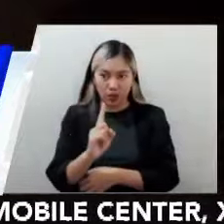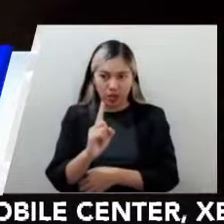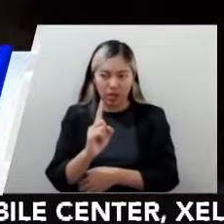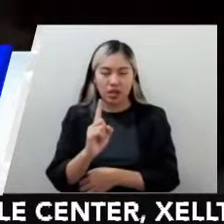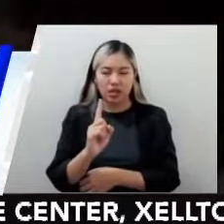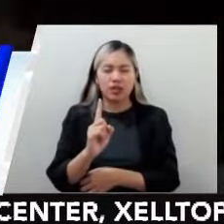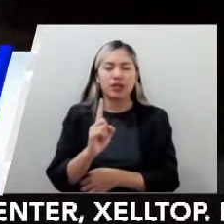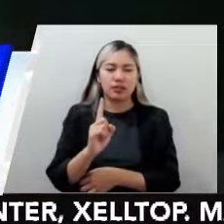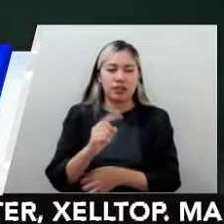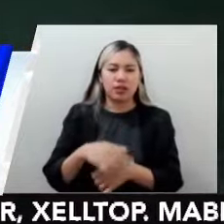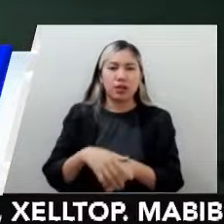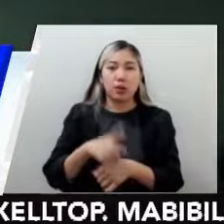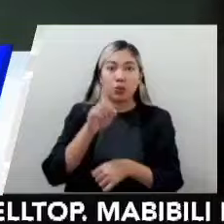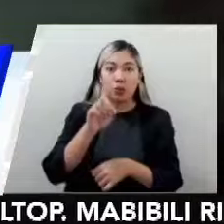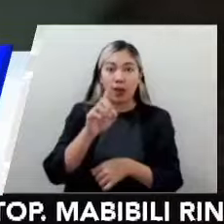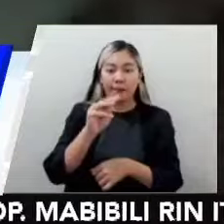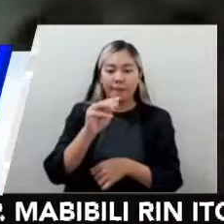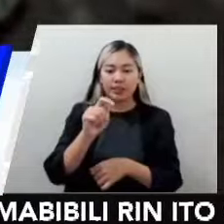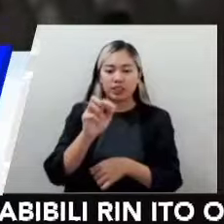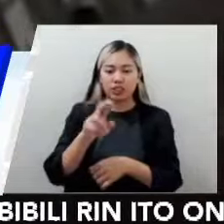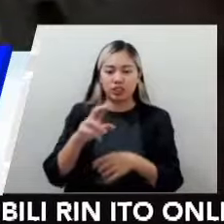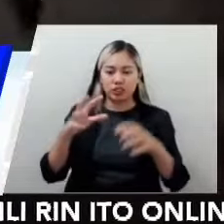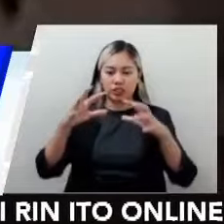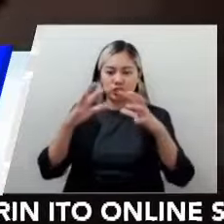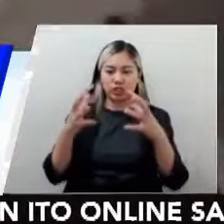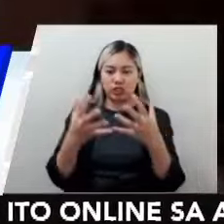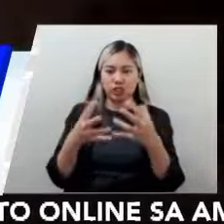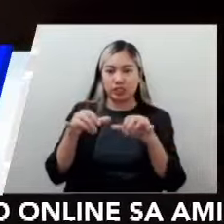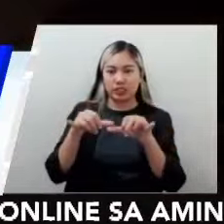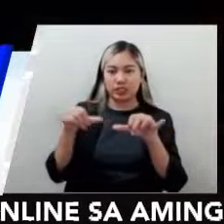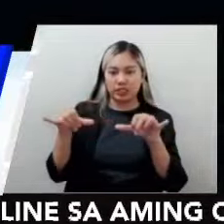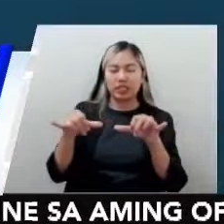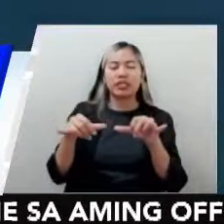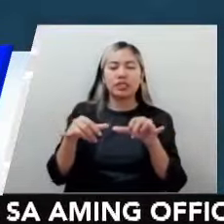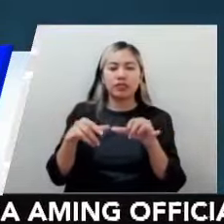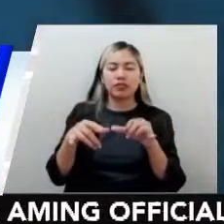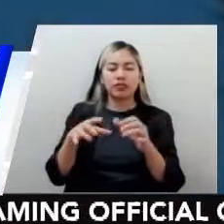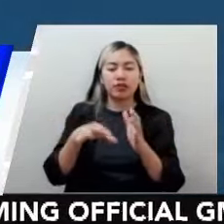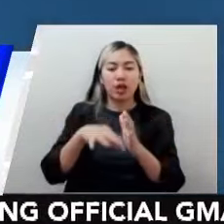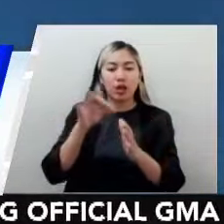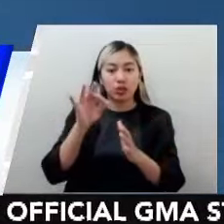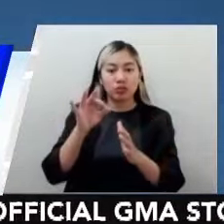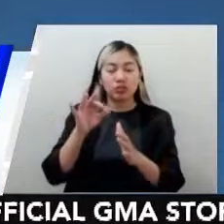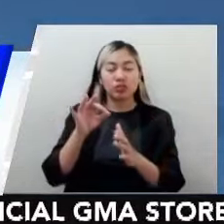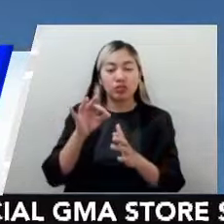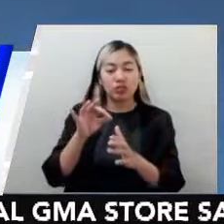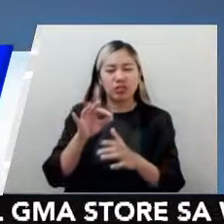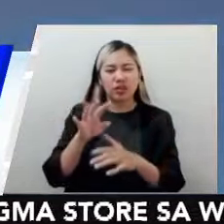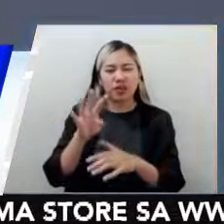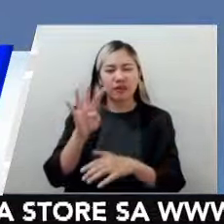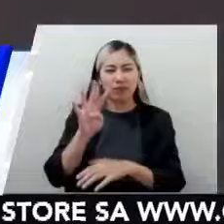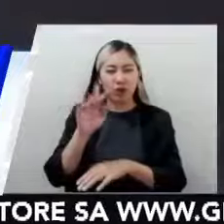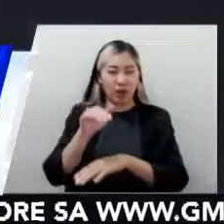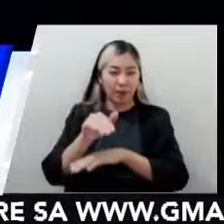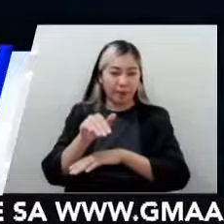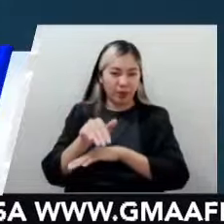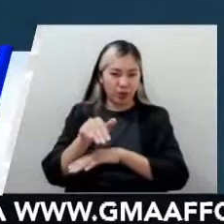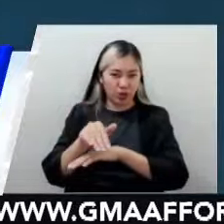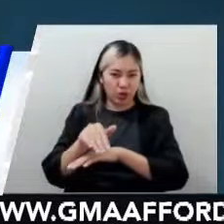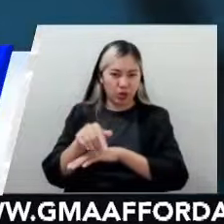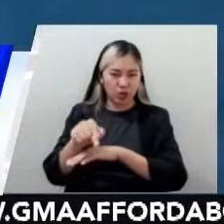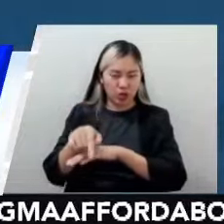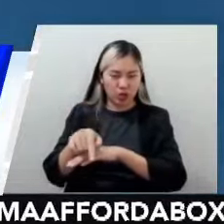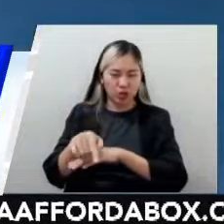1 meter ang laki ng asteroid na na-detect lamang bandang alas 4 ng hapon kahapon ng isang astronomical observatory